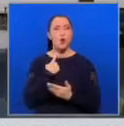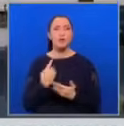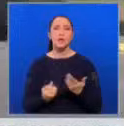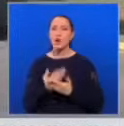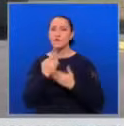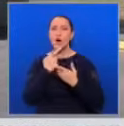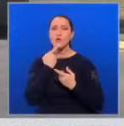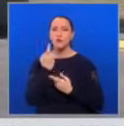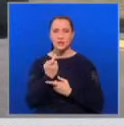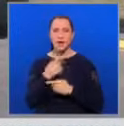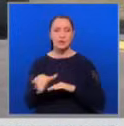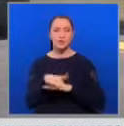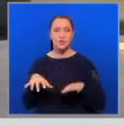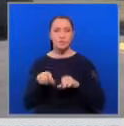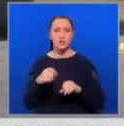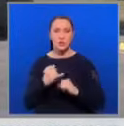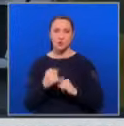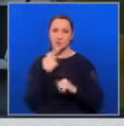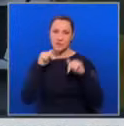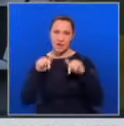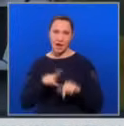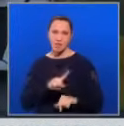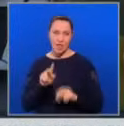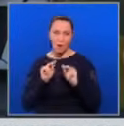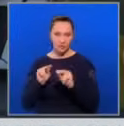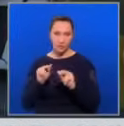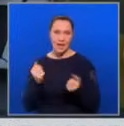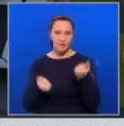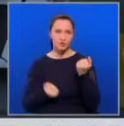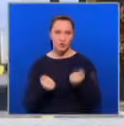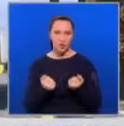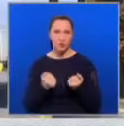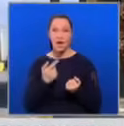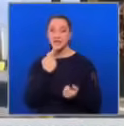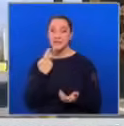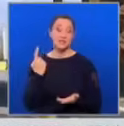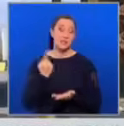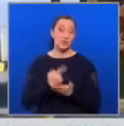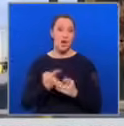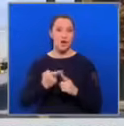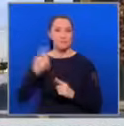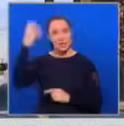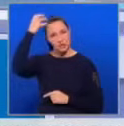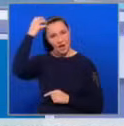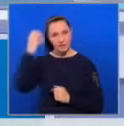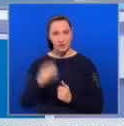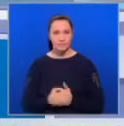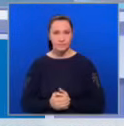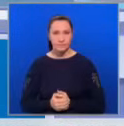година граничните власти в русе засега не уведомяват шофьорите за задълженията им към